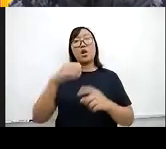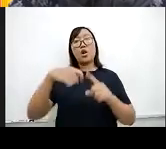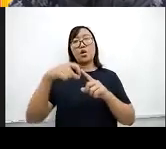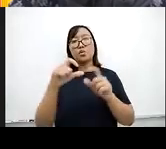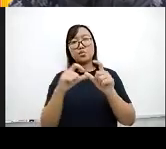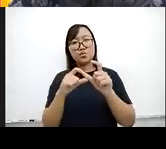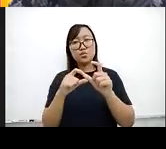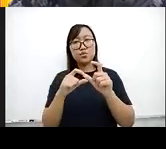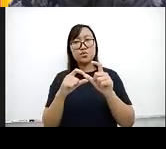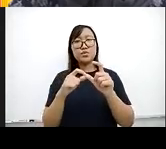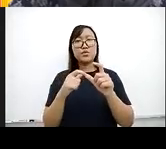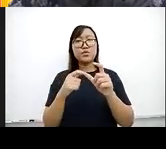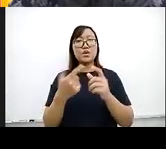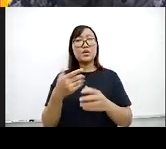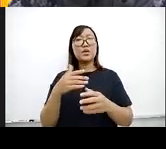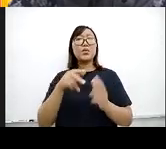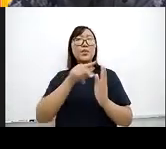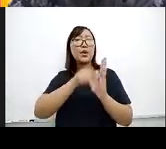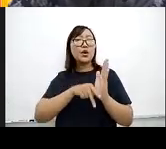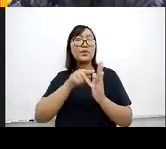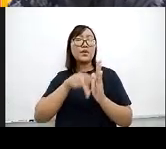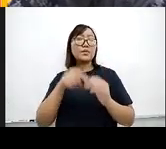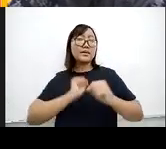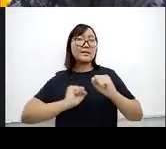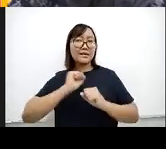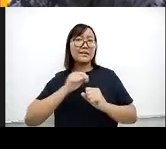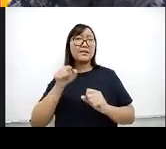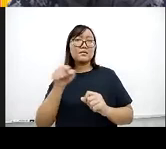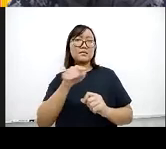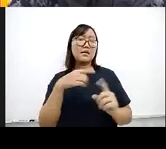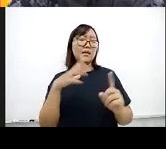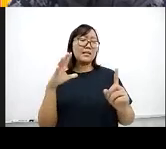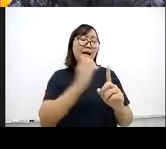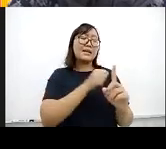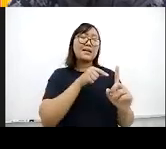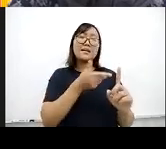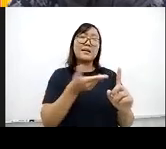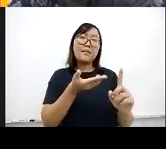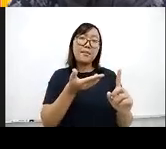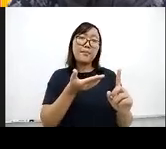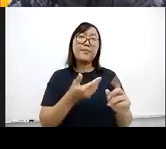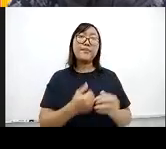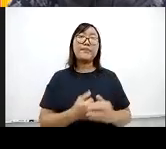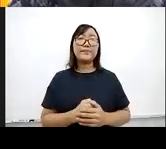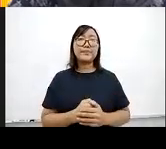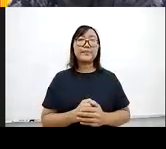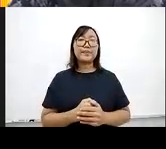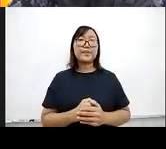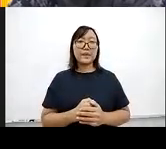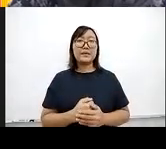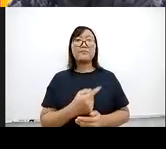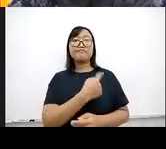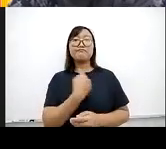Fokus dari program atau kegiatan yang menjadi target sasaran kami merencanakan untuk memang akan